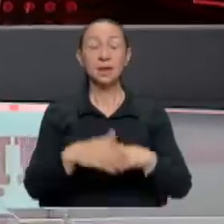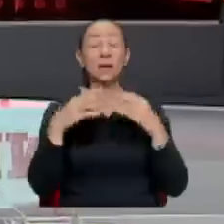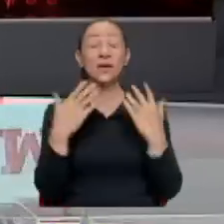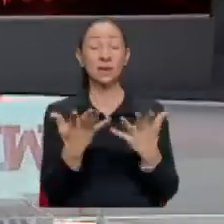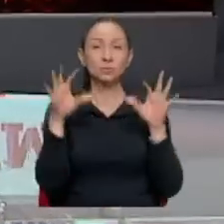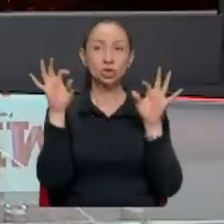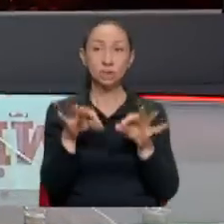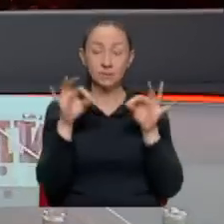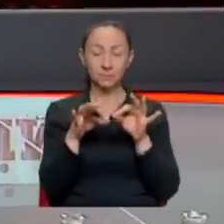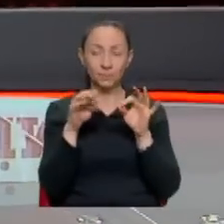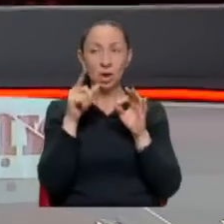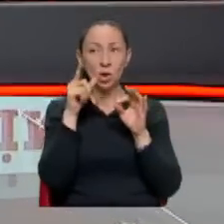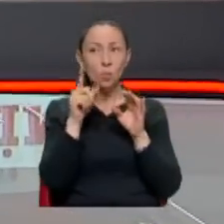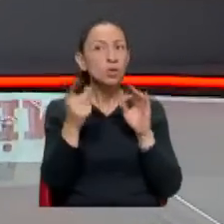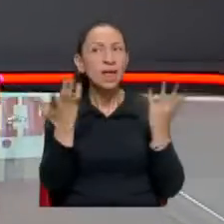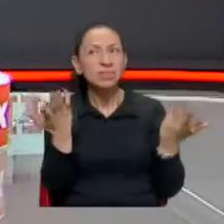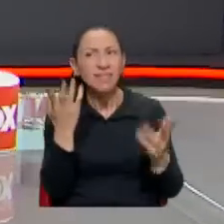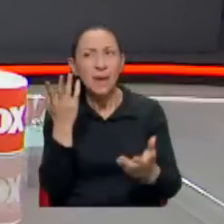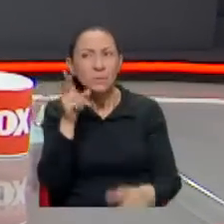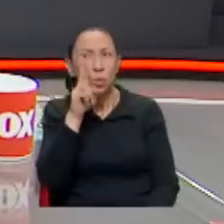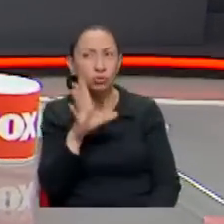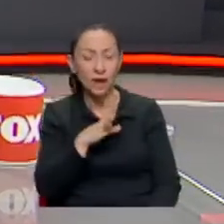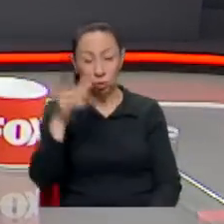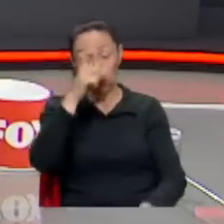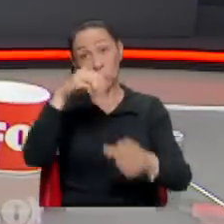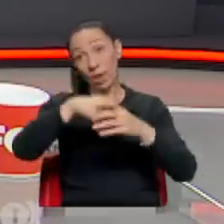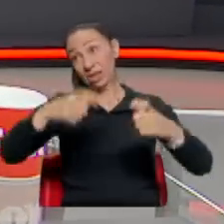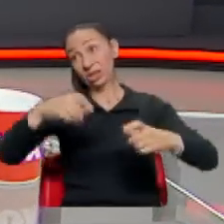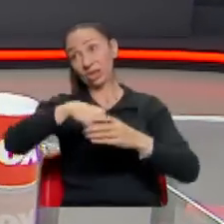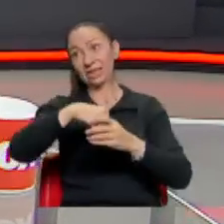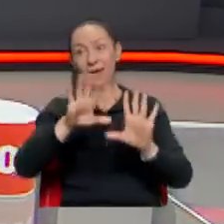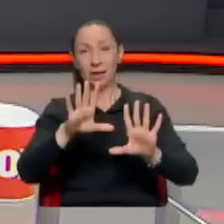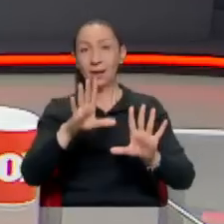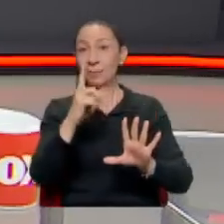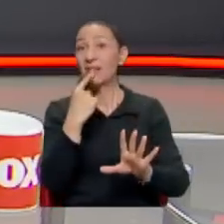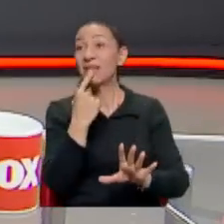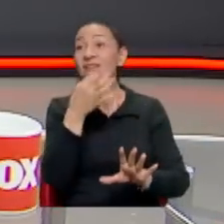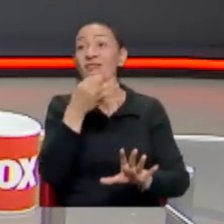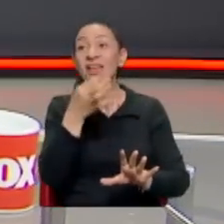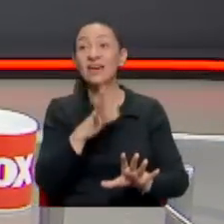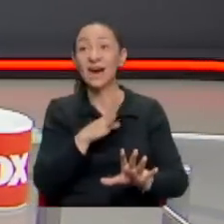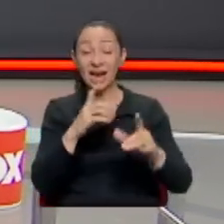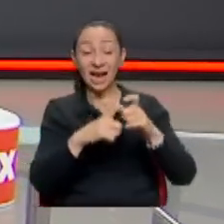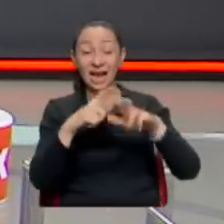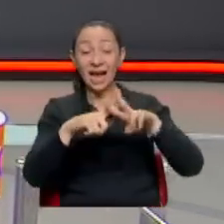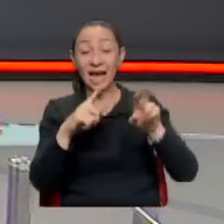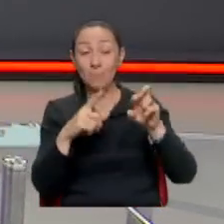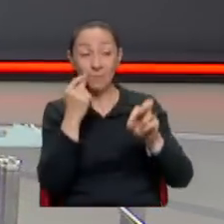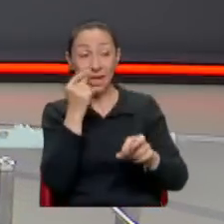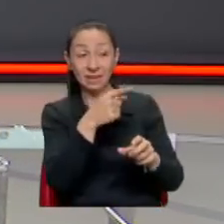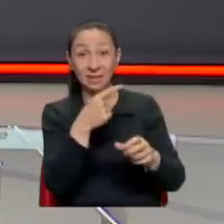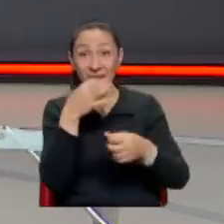Efendim şimdi buradan çıkarttığımız sonuç var. Türkiye içinde diye bir ifade var orada. Galip Ensarioğlu'nun lafında.